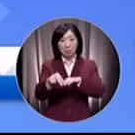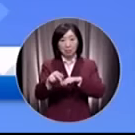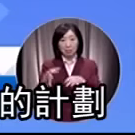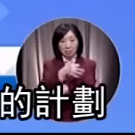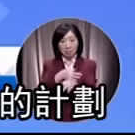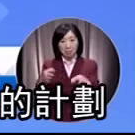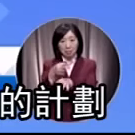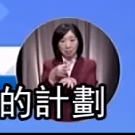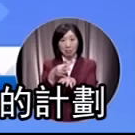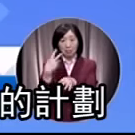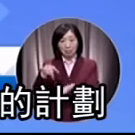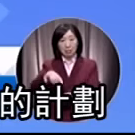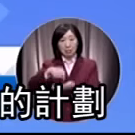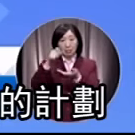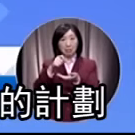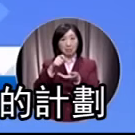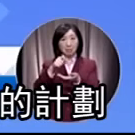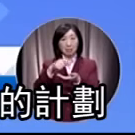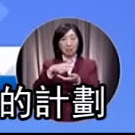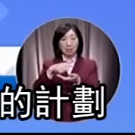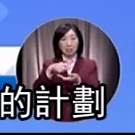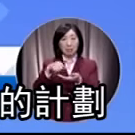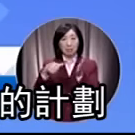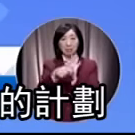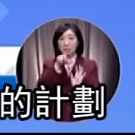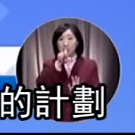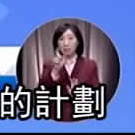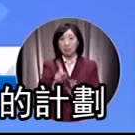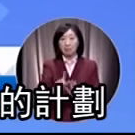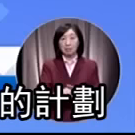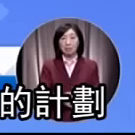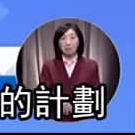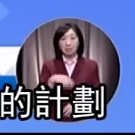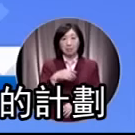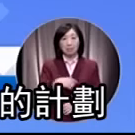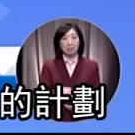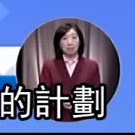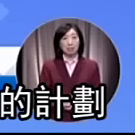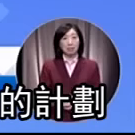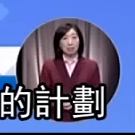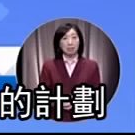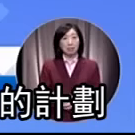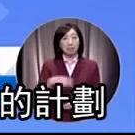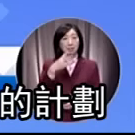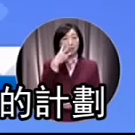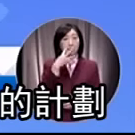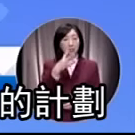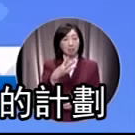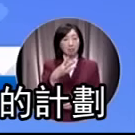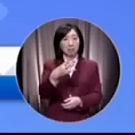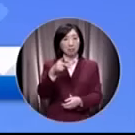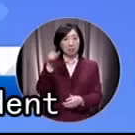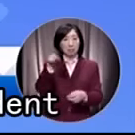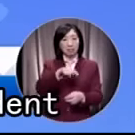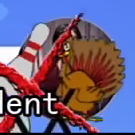济发展提出，我定名为叫做三叉戟的计